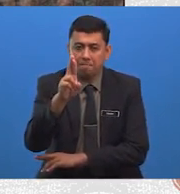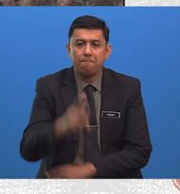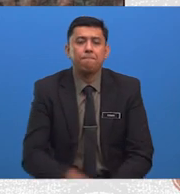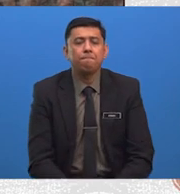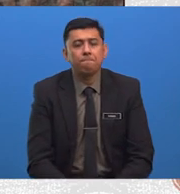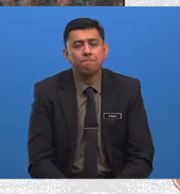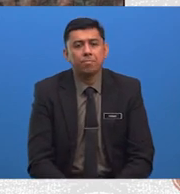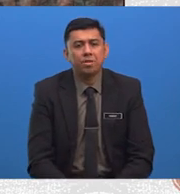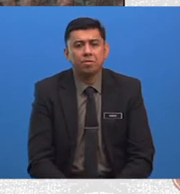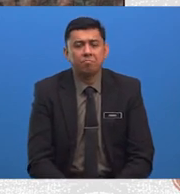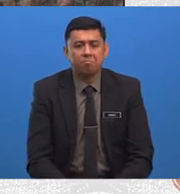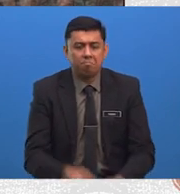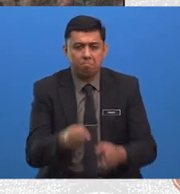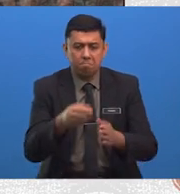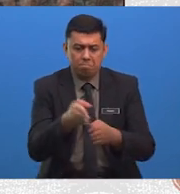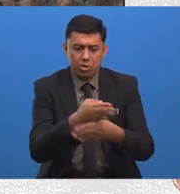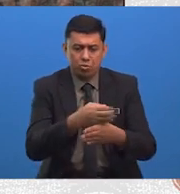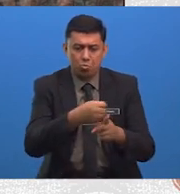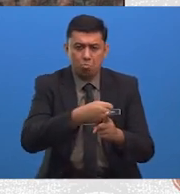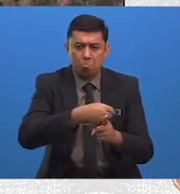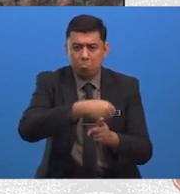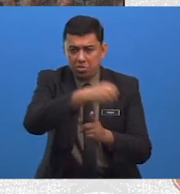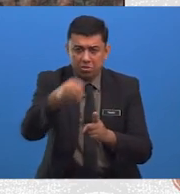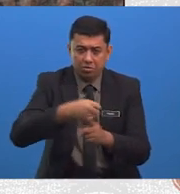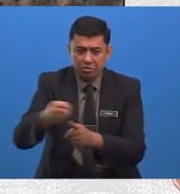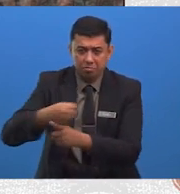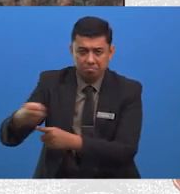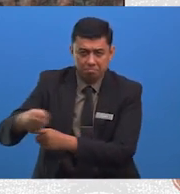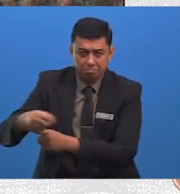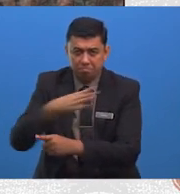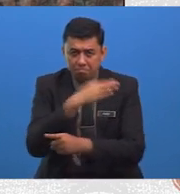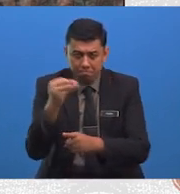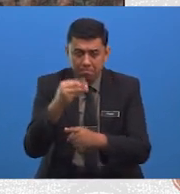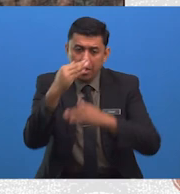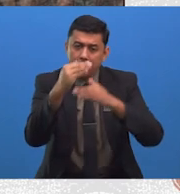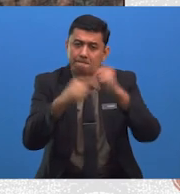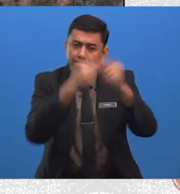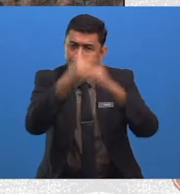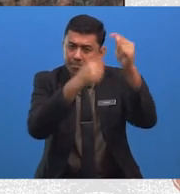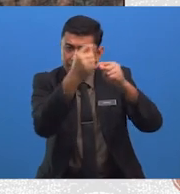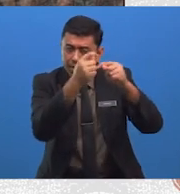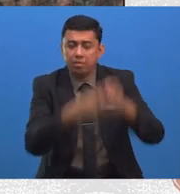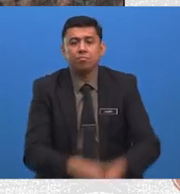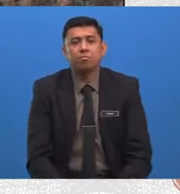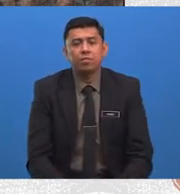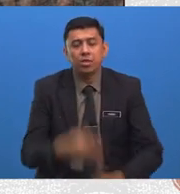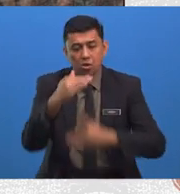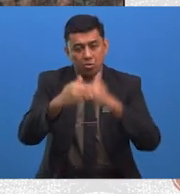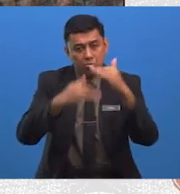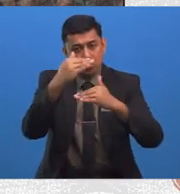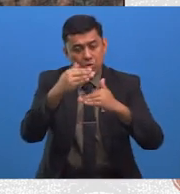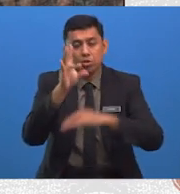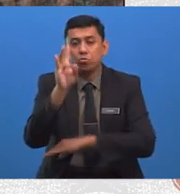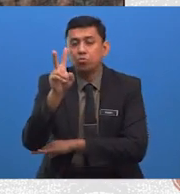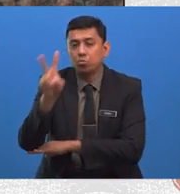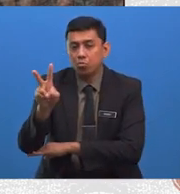Bentuknya bersegi-segi dan bertingkat-tingkat, serta terdapat binaan